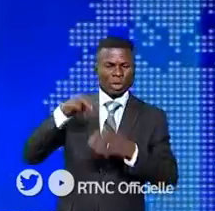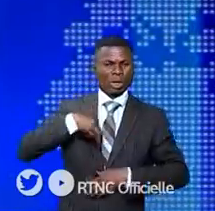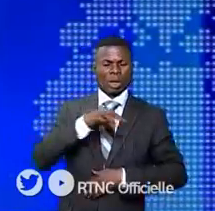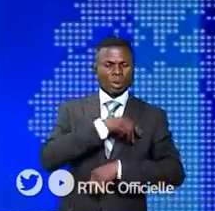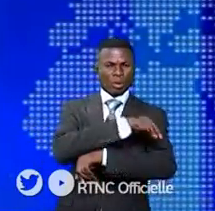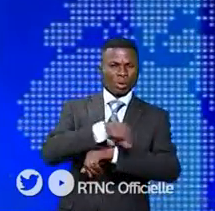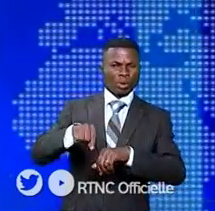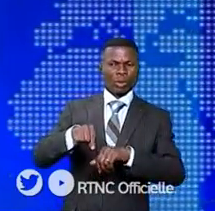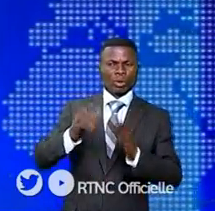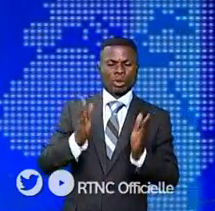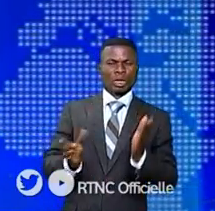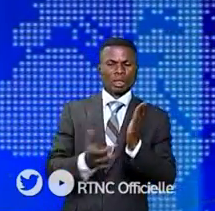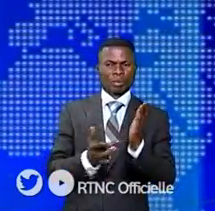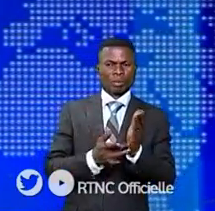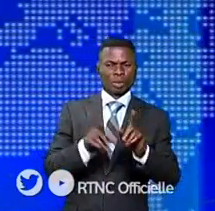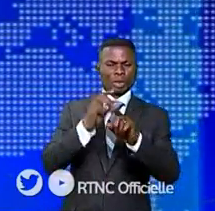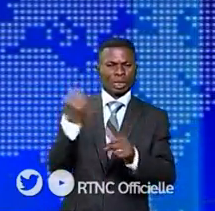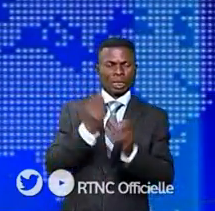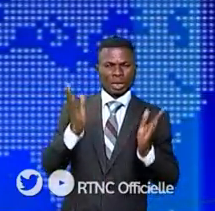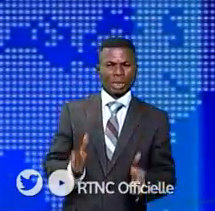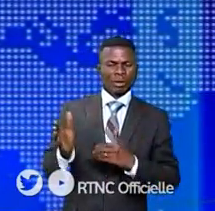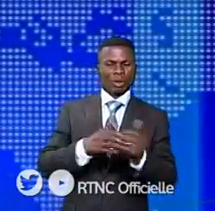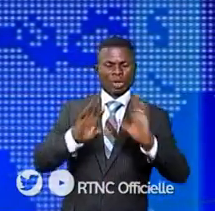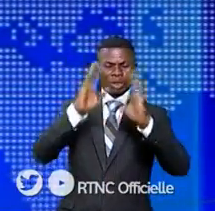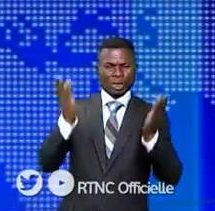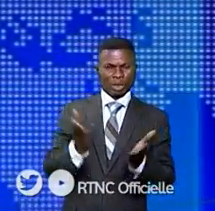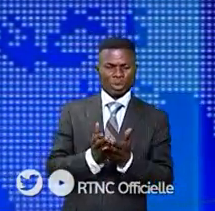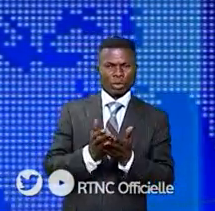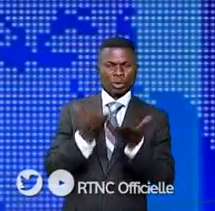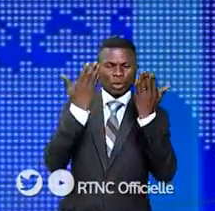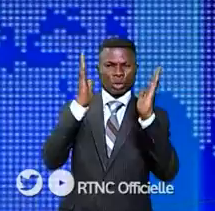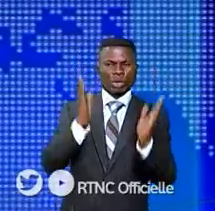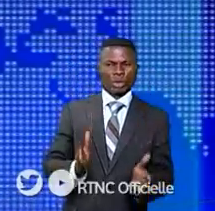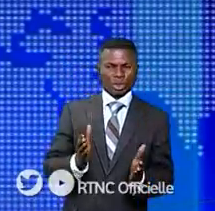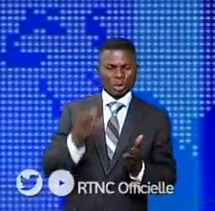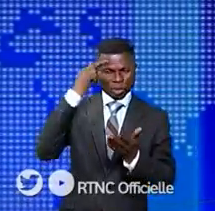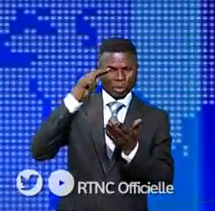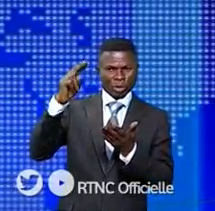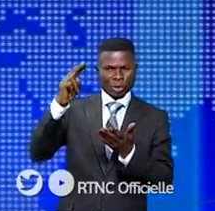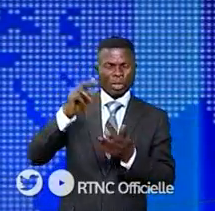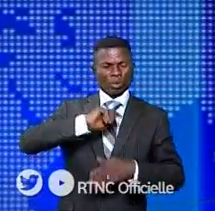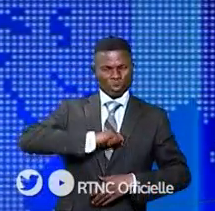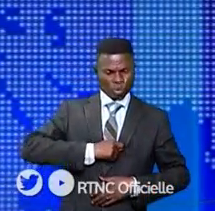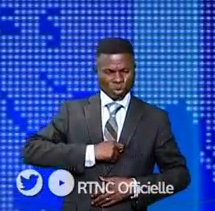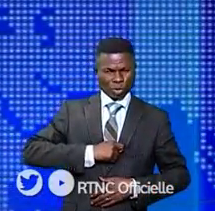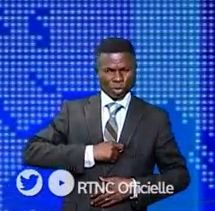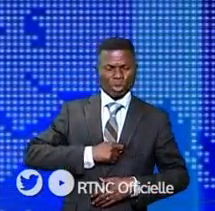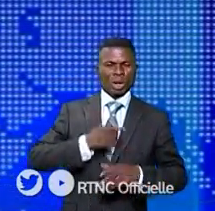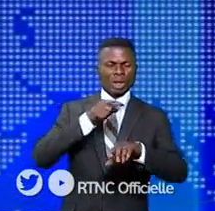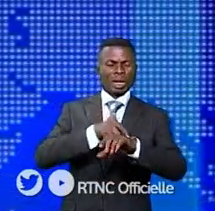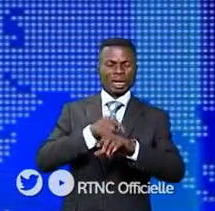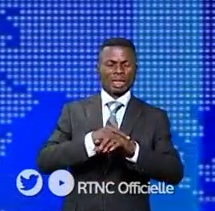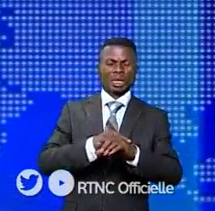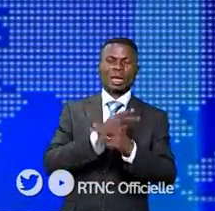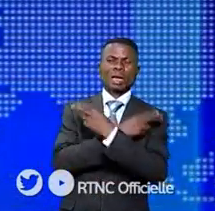corps administratif, technique et ouvrier, ainsi que toute la communauté étudiantine pour la patience observée pendant tout ce